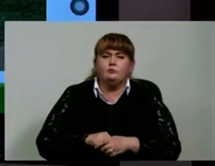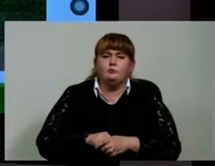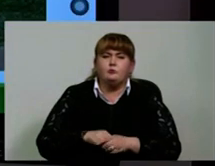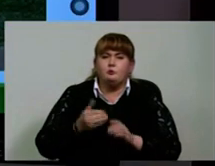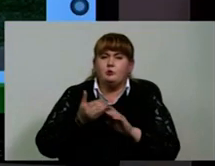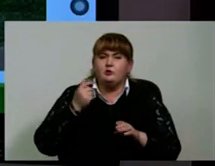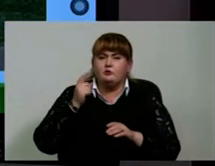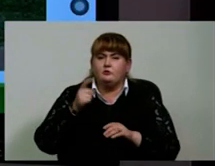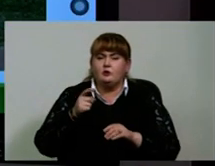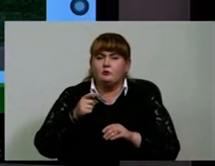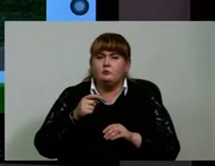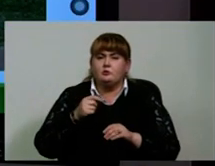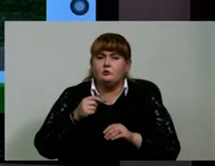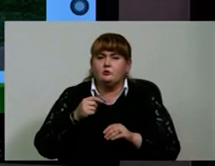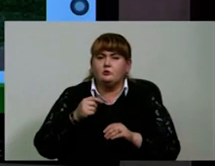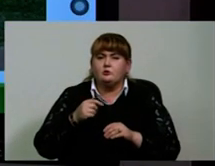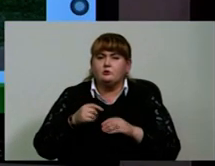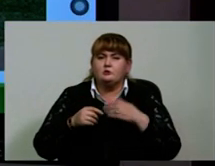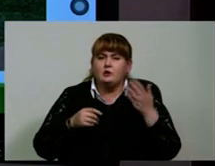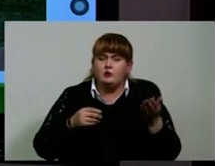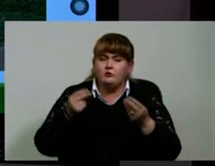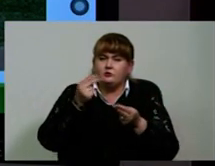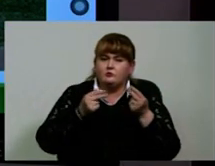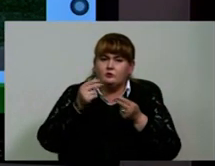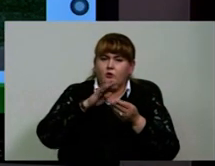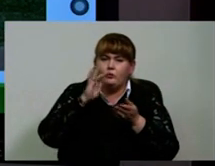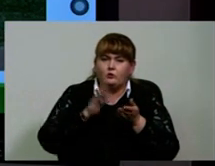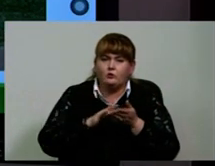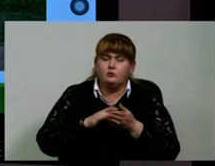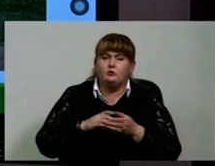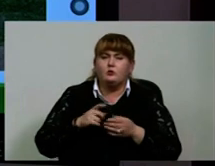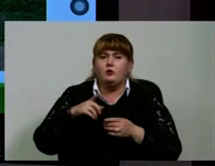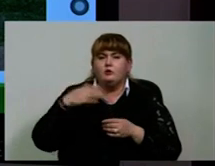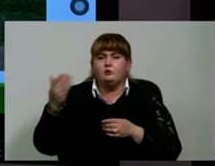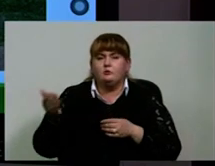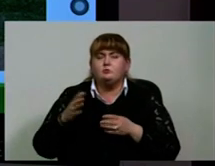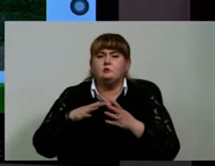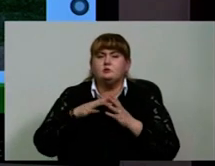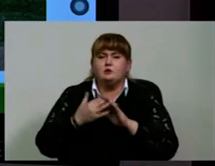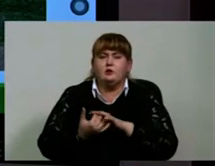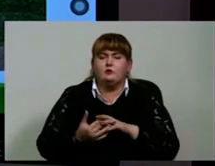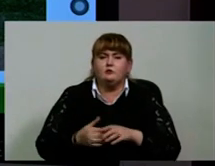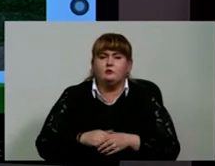Вот перед вами слева изображение города, а здесь деревни.